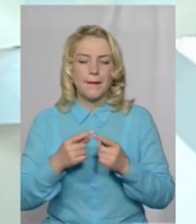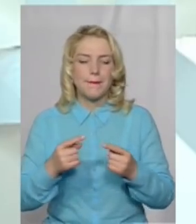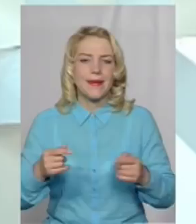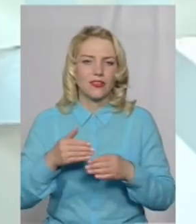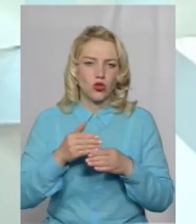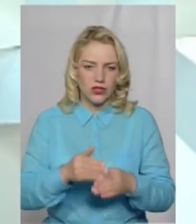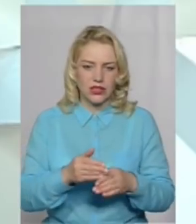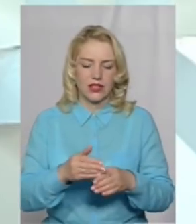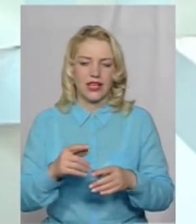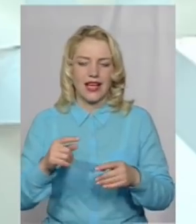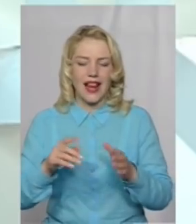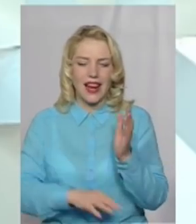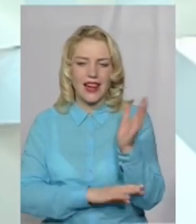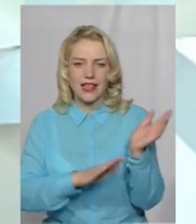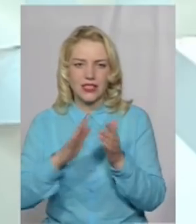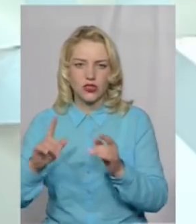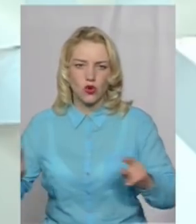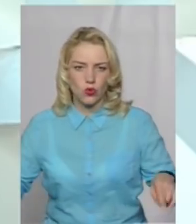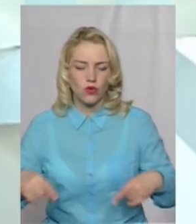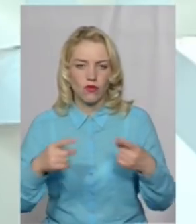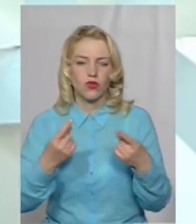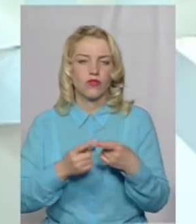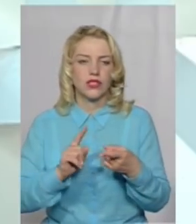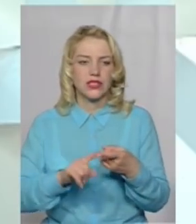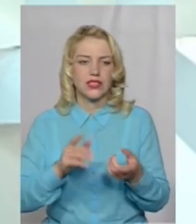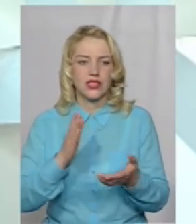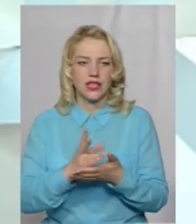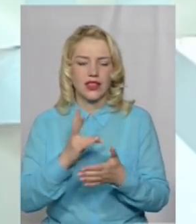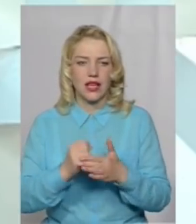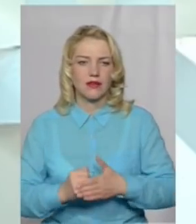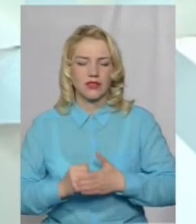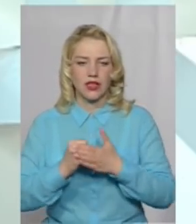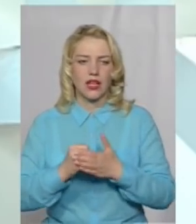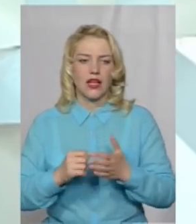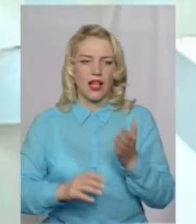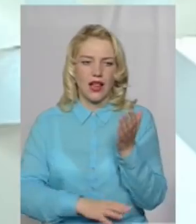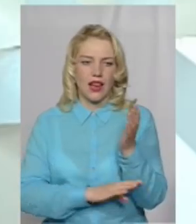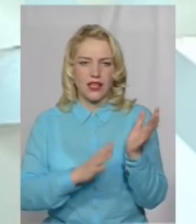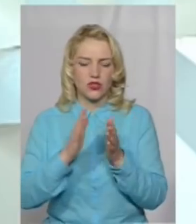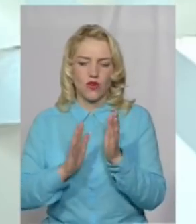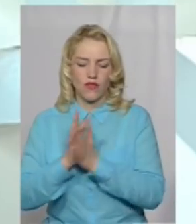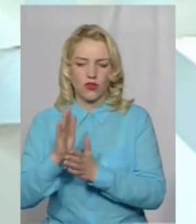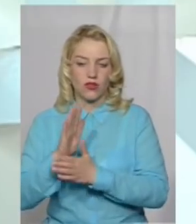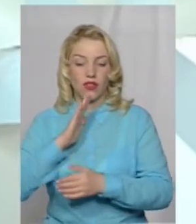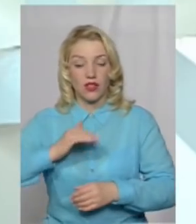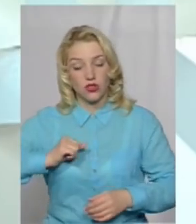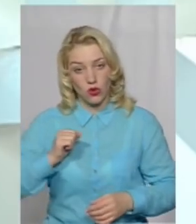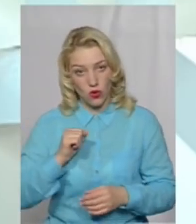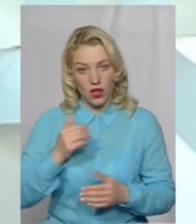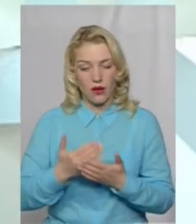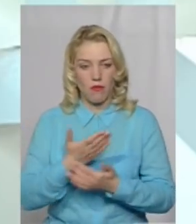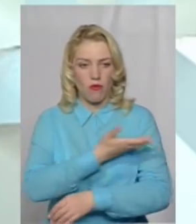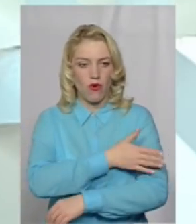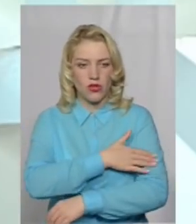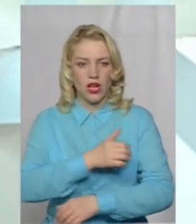саме от основані на одному із таких от методів лісовирощення. Для прикладу, наші колеги у